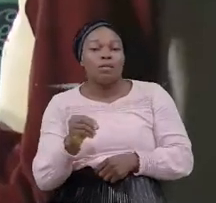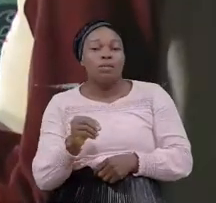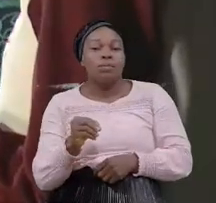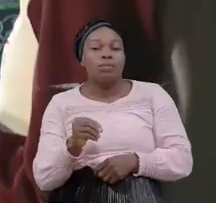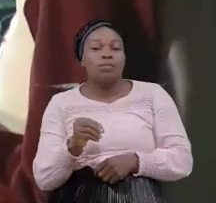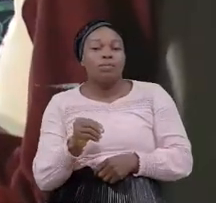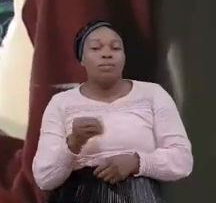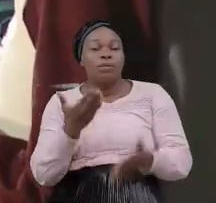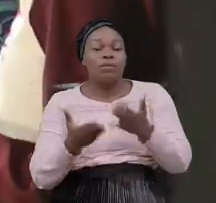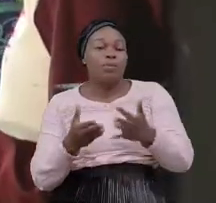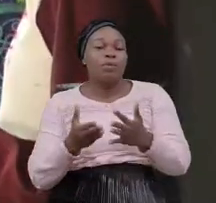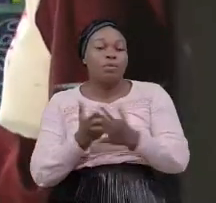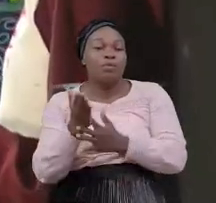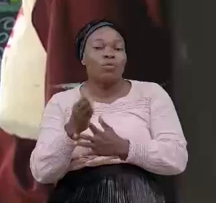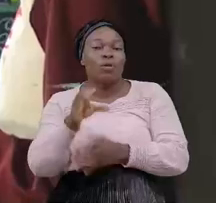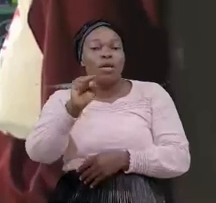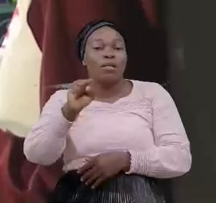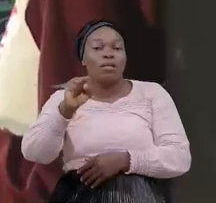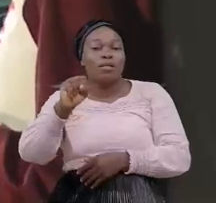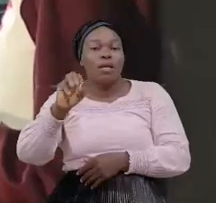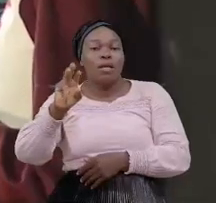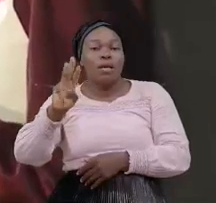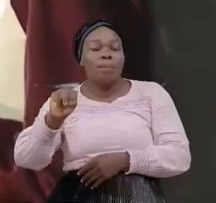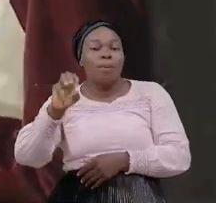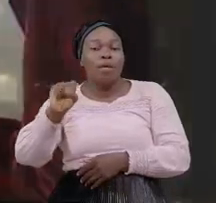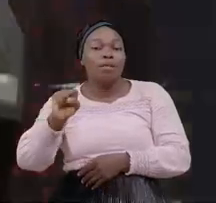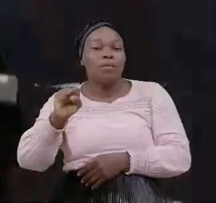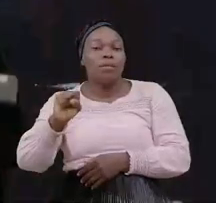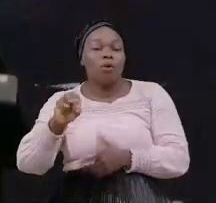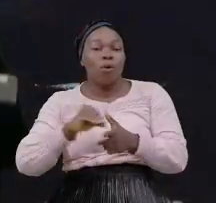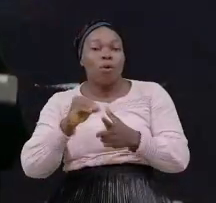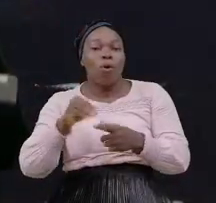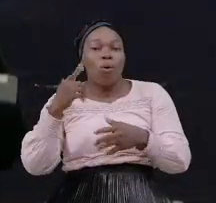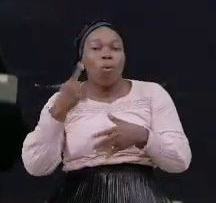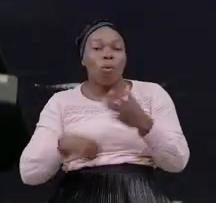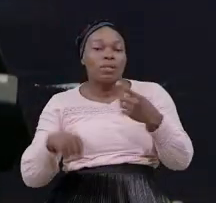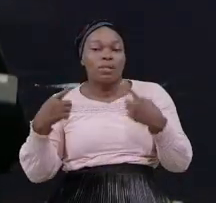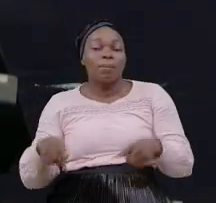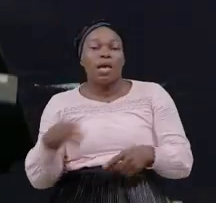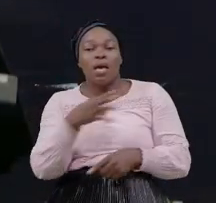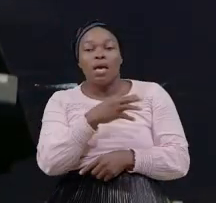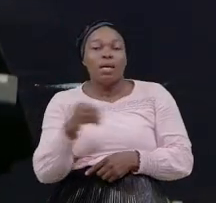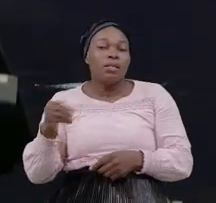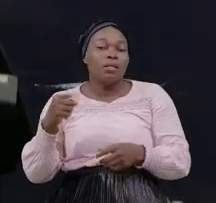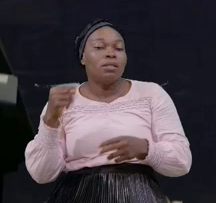par un SMS ou bien par WhatsApp au numéro qui est